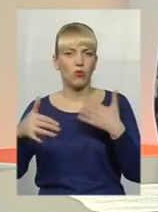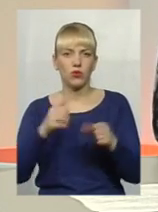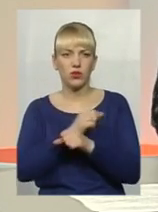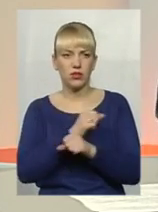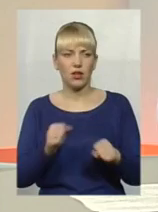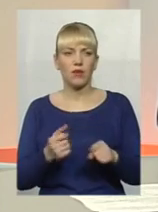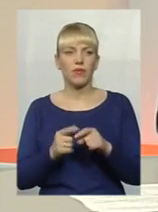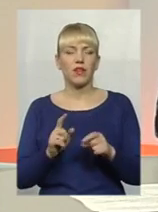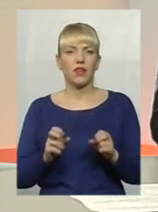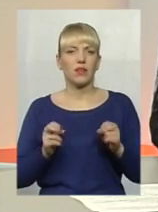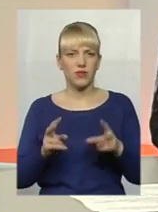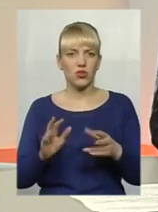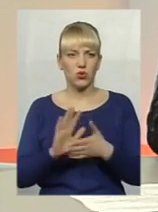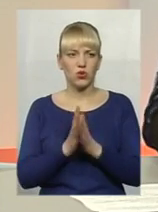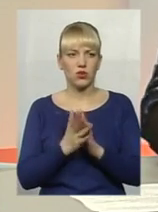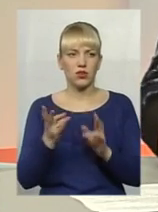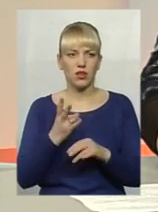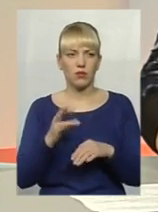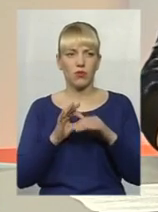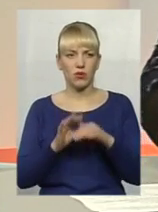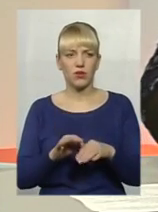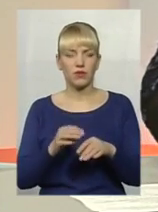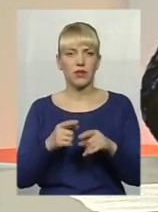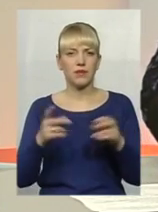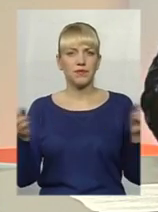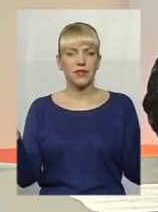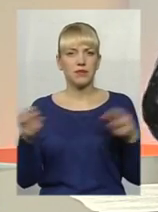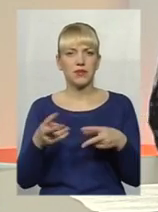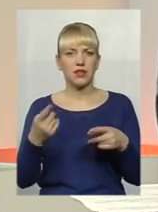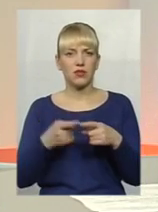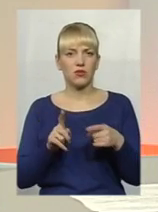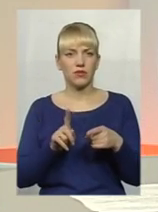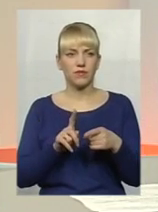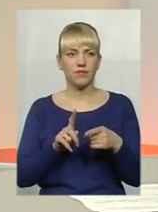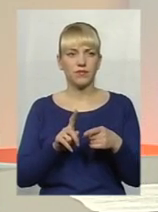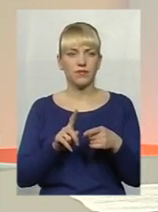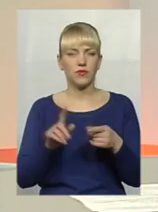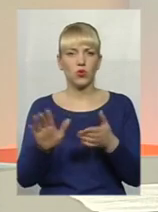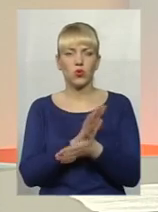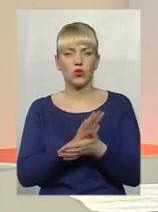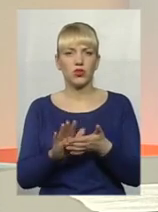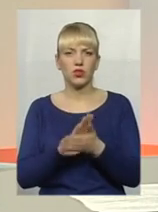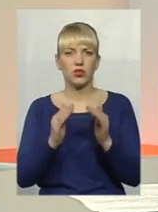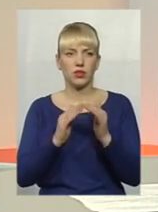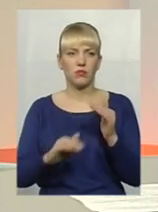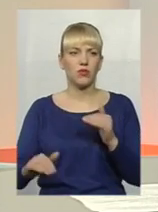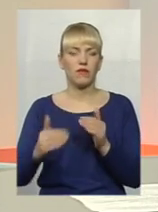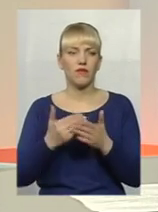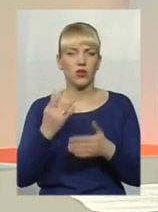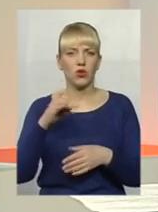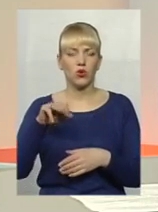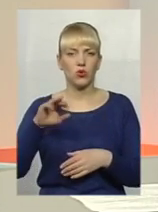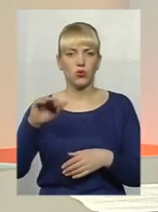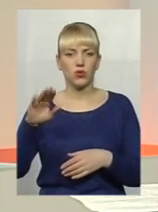повинні реагувати і проводити демеркуризацію, тобто по очищення приміщення від ртуті, від